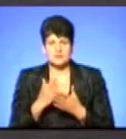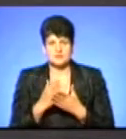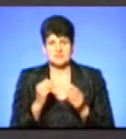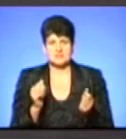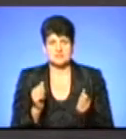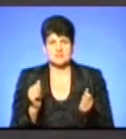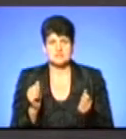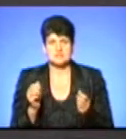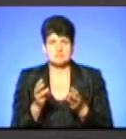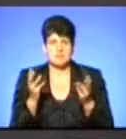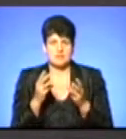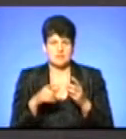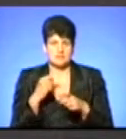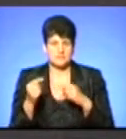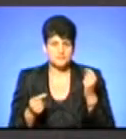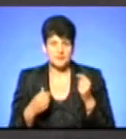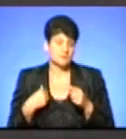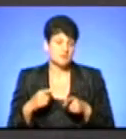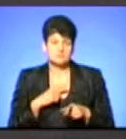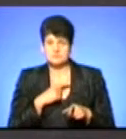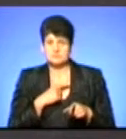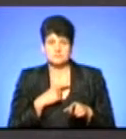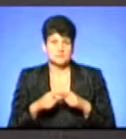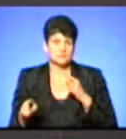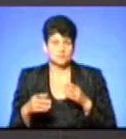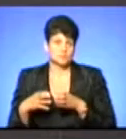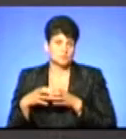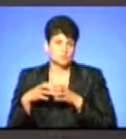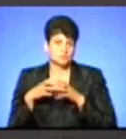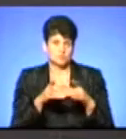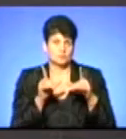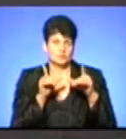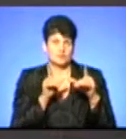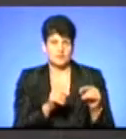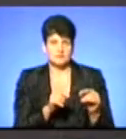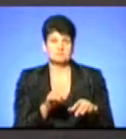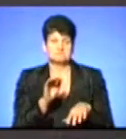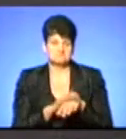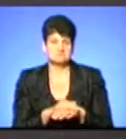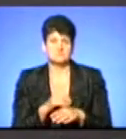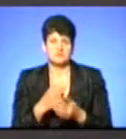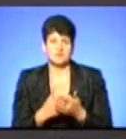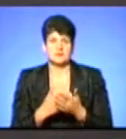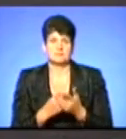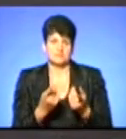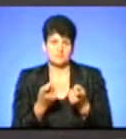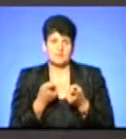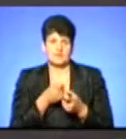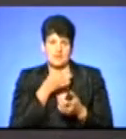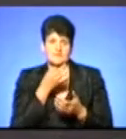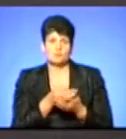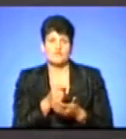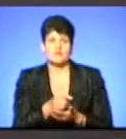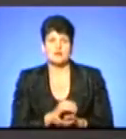решток. Відповідно, ми оперативно мобільною групою виїхали на місце, підтвердили даний факт та притягнули особу до